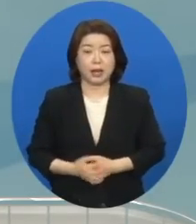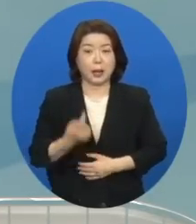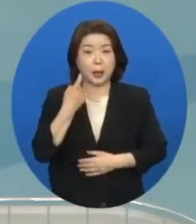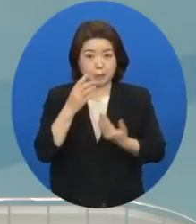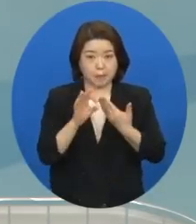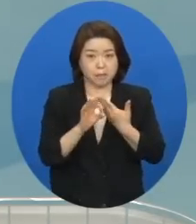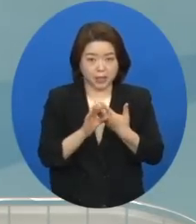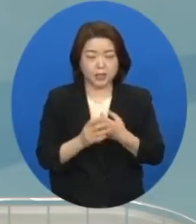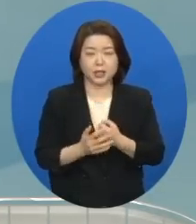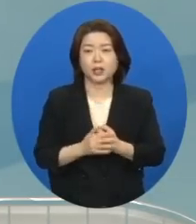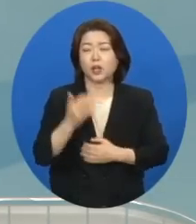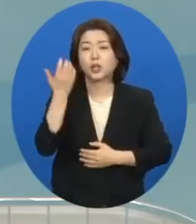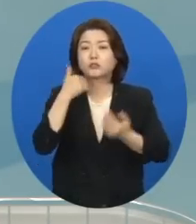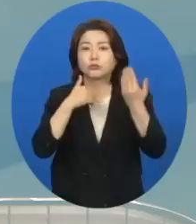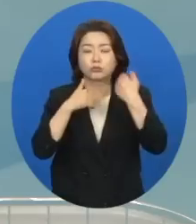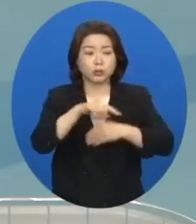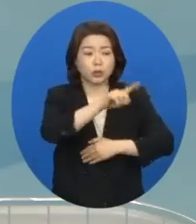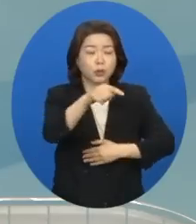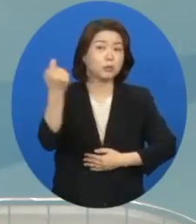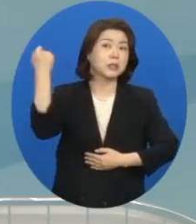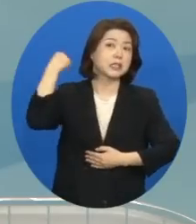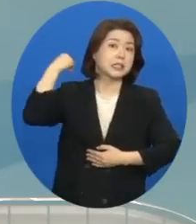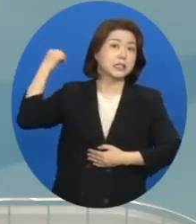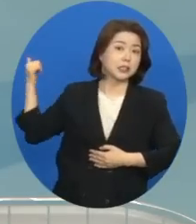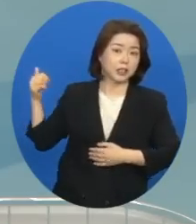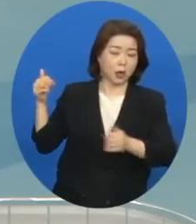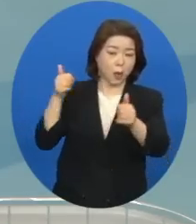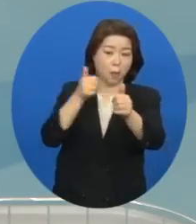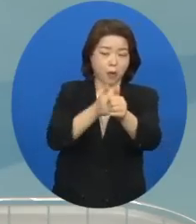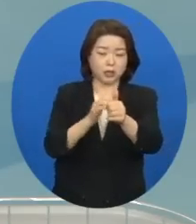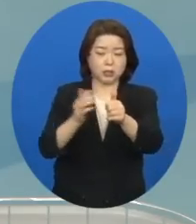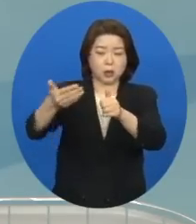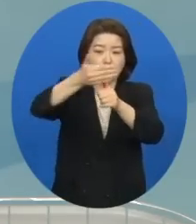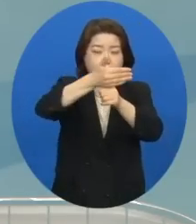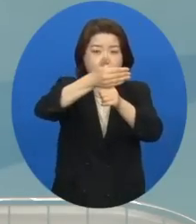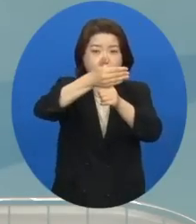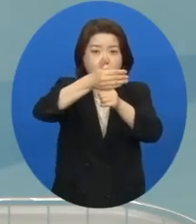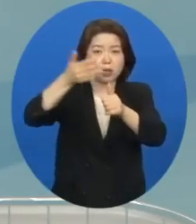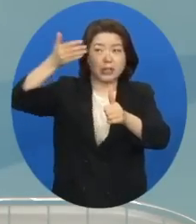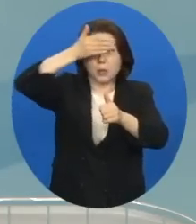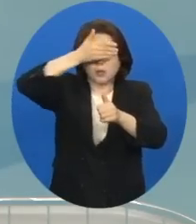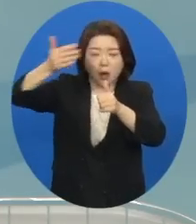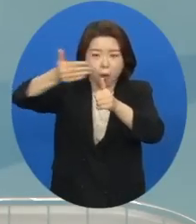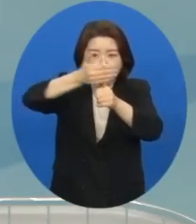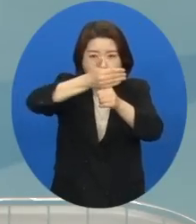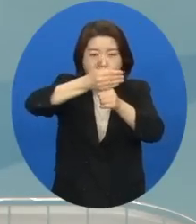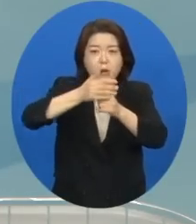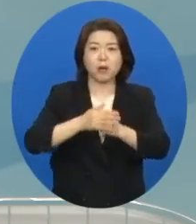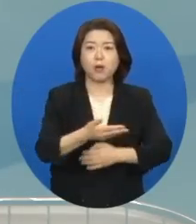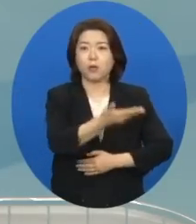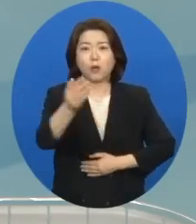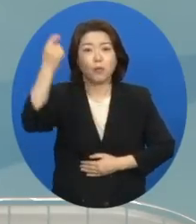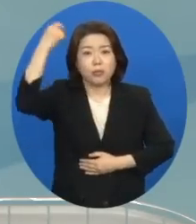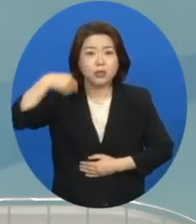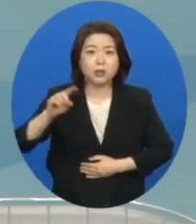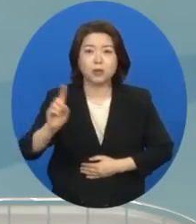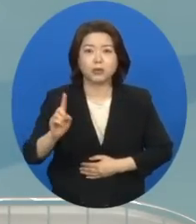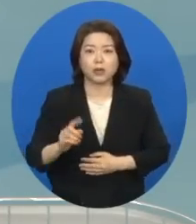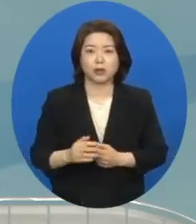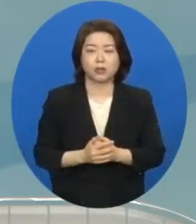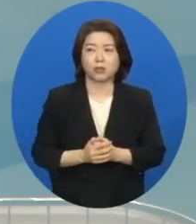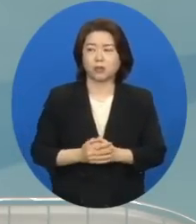만약에 누가 여러분 뒤에 와서 여러분의 눈을 이렇게 탁 가리면 여러분 어떠시겠어요?